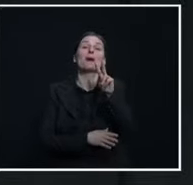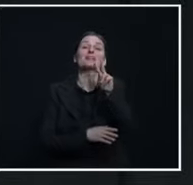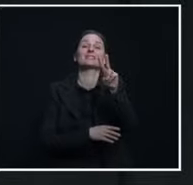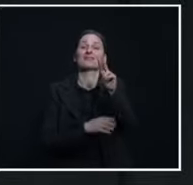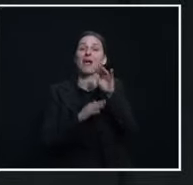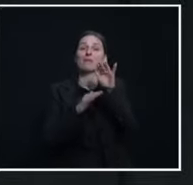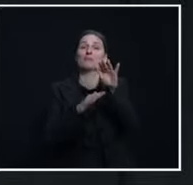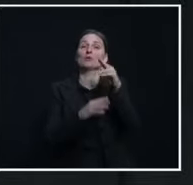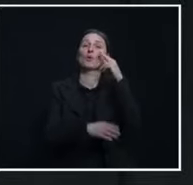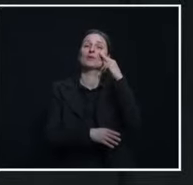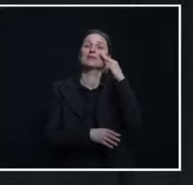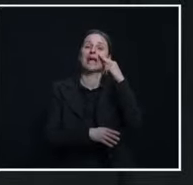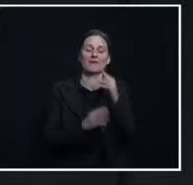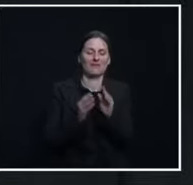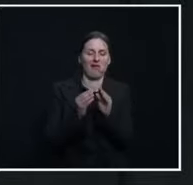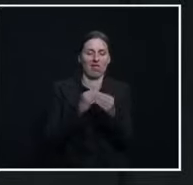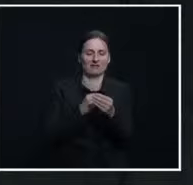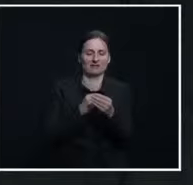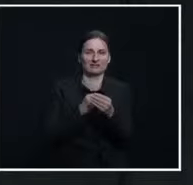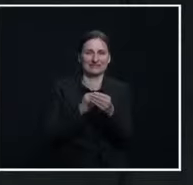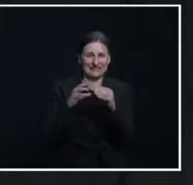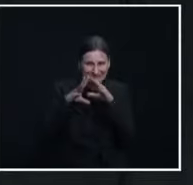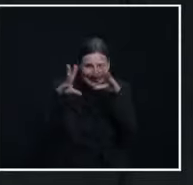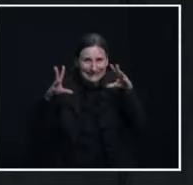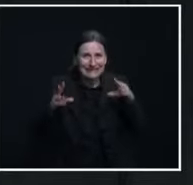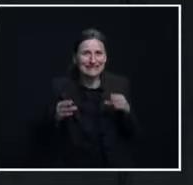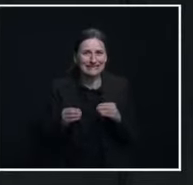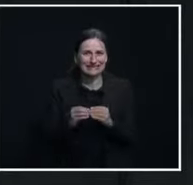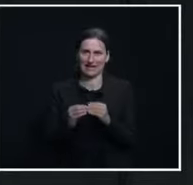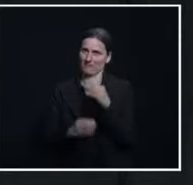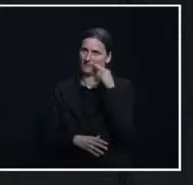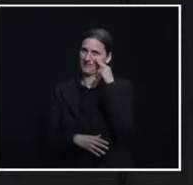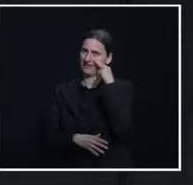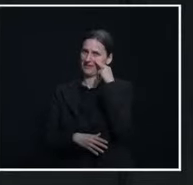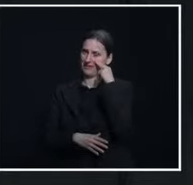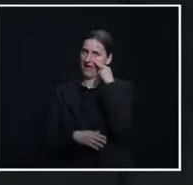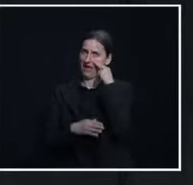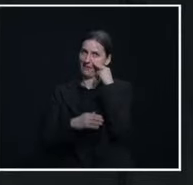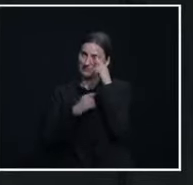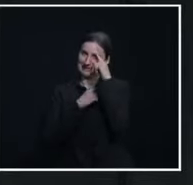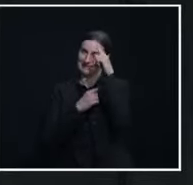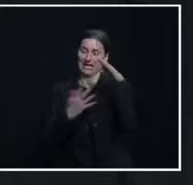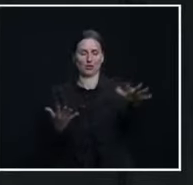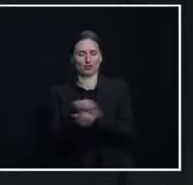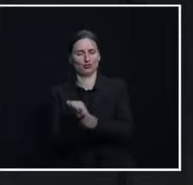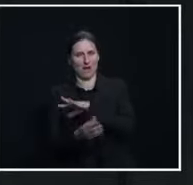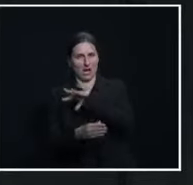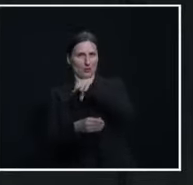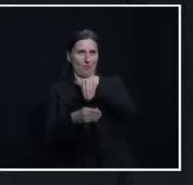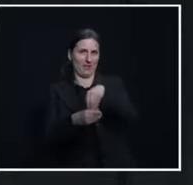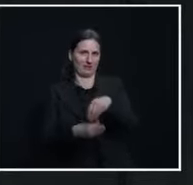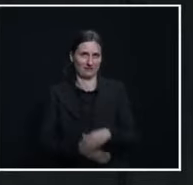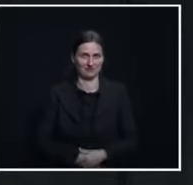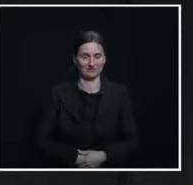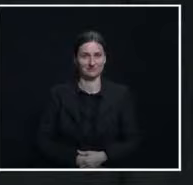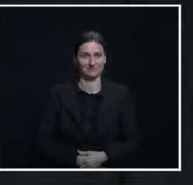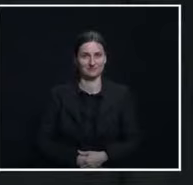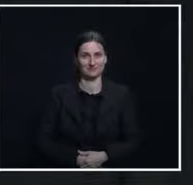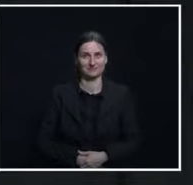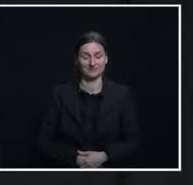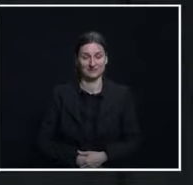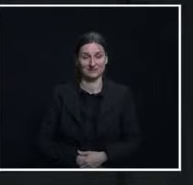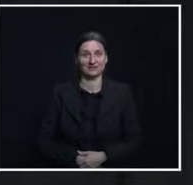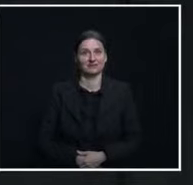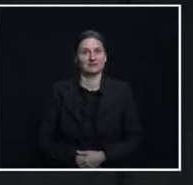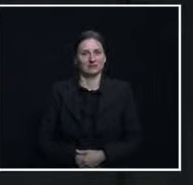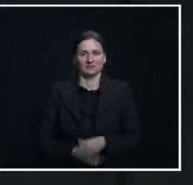eigenen Erinnerung, sondern sie tragen der Bürde der Erinnerung und des Gedenkens an die Shoah überhaupt. Damit